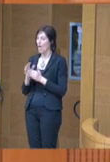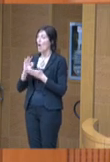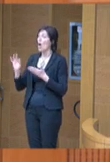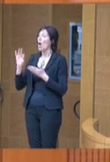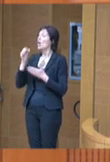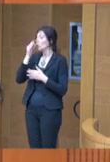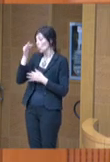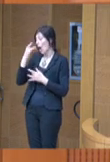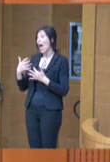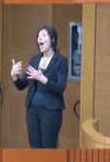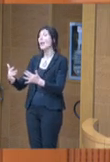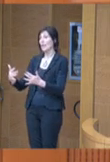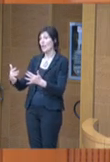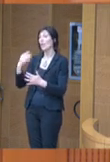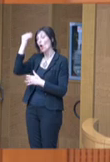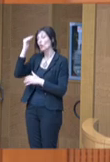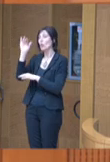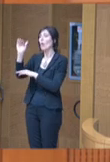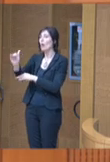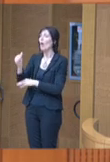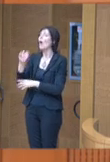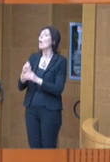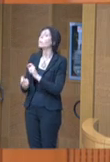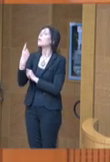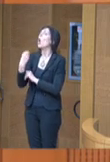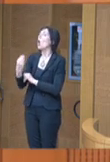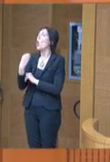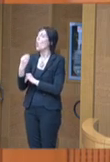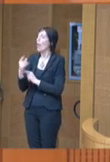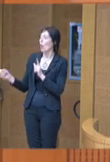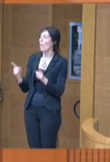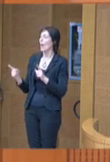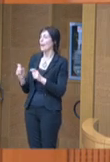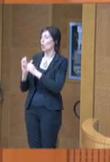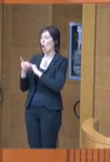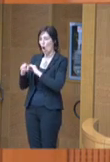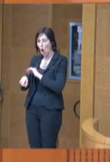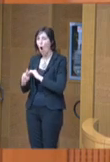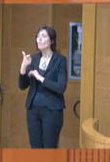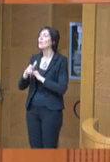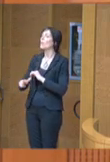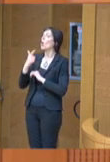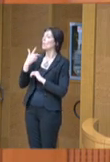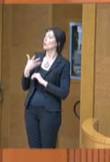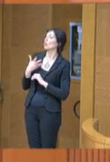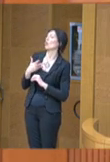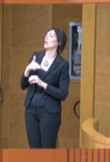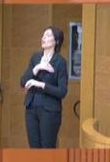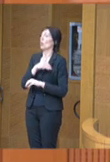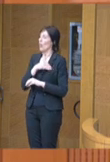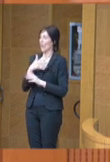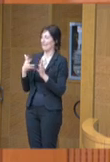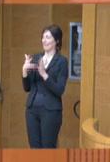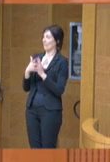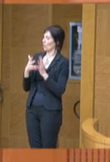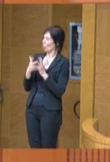dei Sogni sul Futuro nasce nel periodo pandemico come risposta alle necessità delle studentesse e degli studenti con gravi disabilità di vivere